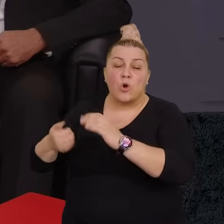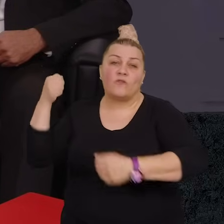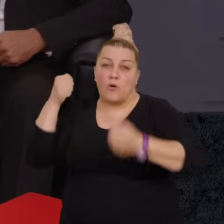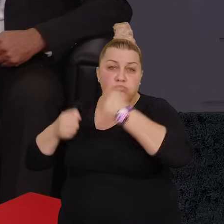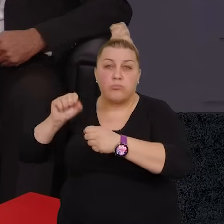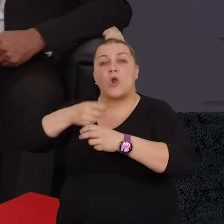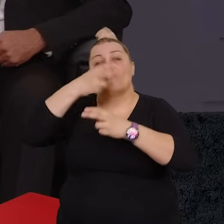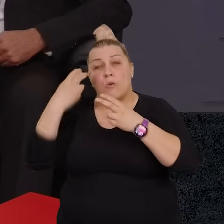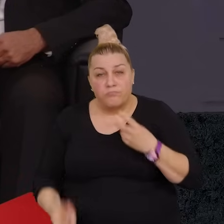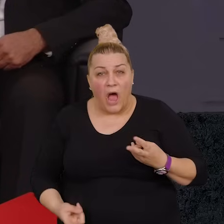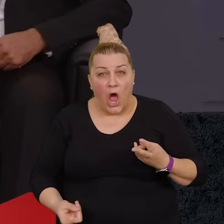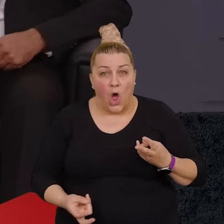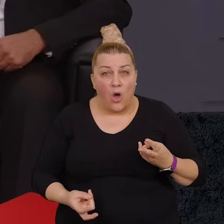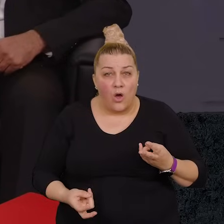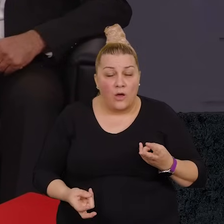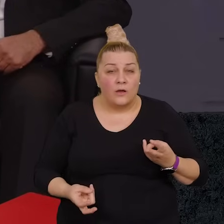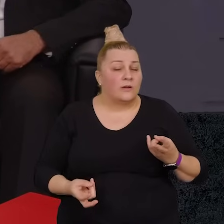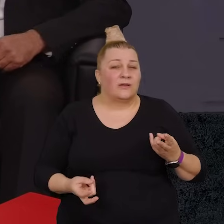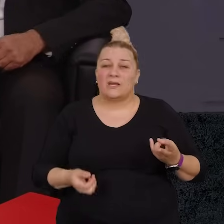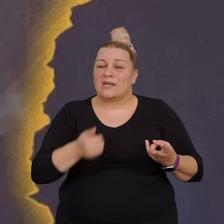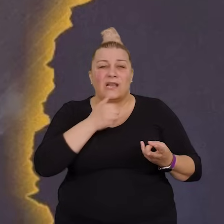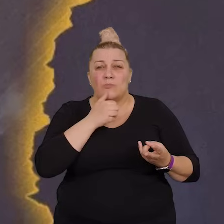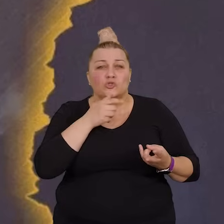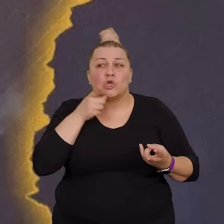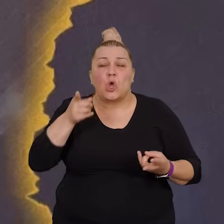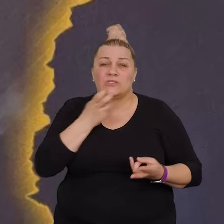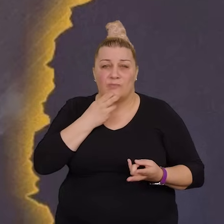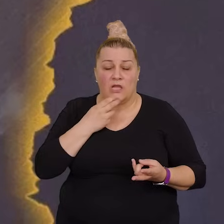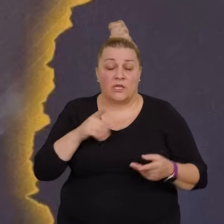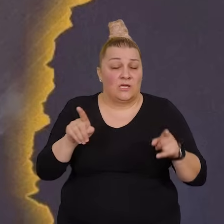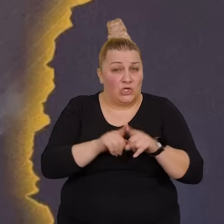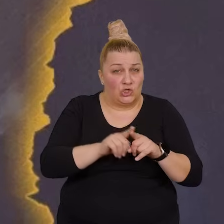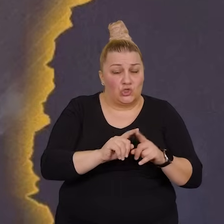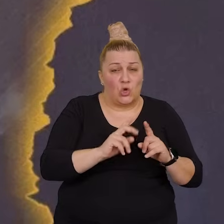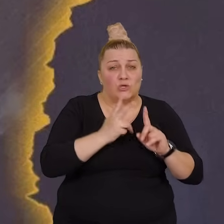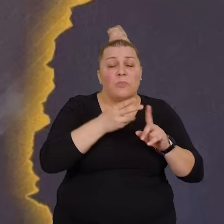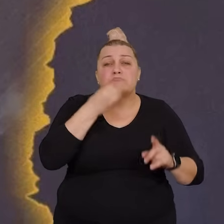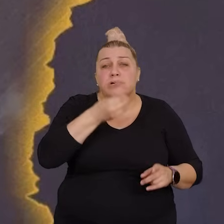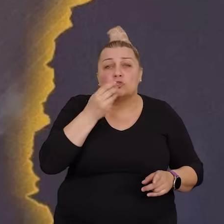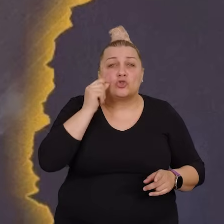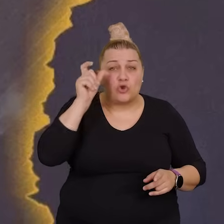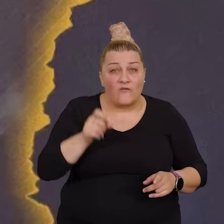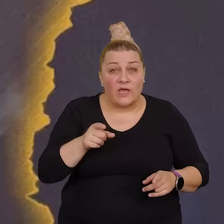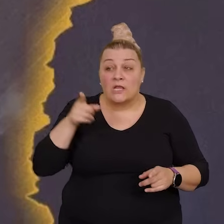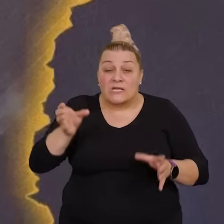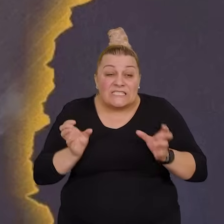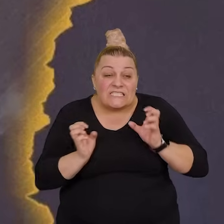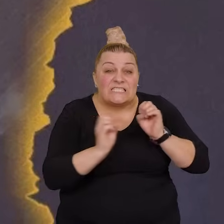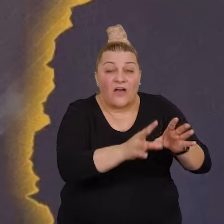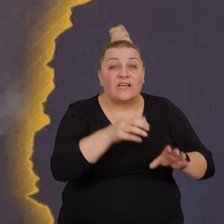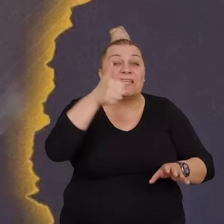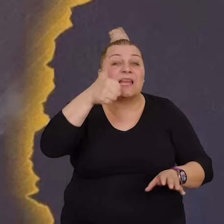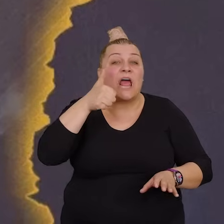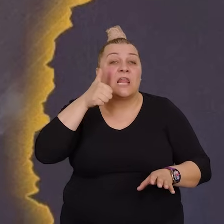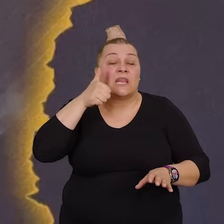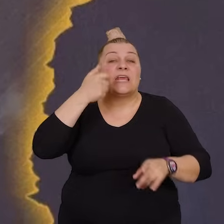padne dolje. I ne možete ostati hladni i ne možete se smijati na priču čovjeka zaledili su ga dan i pol, su ga držali